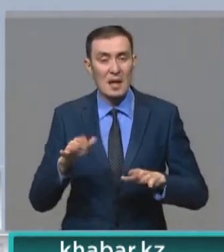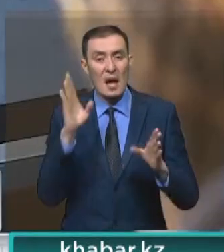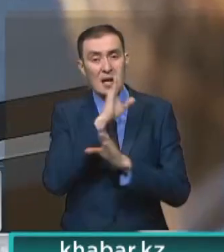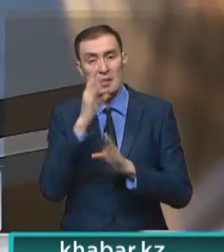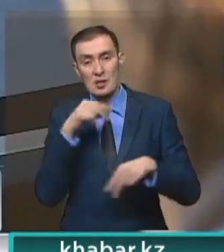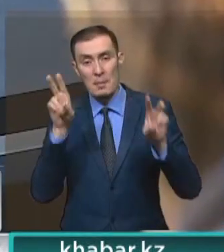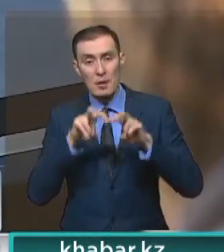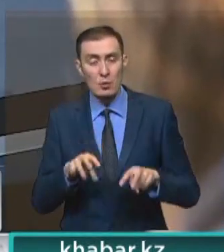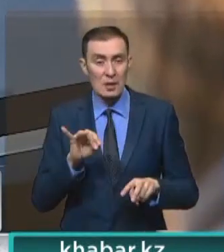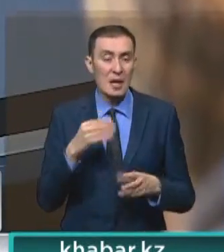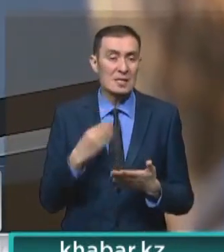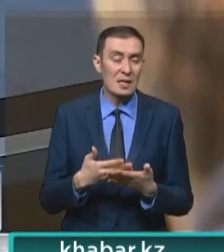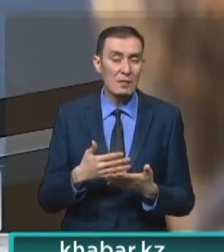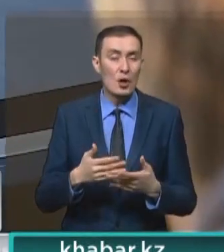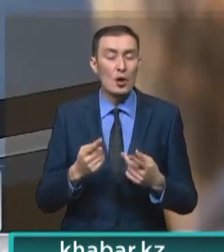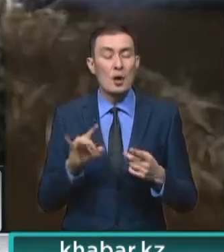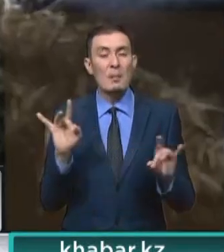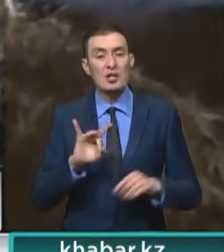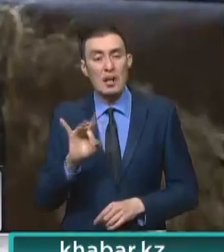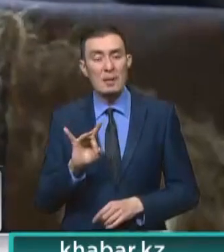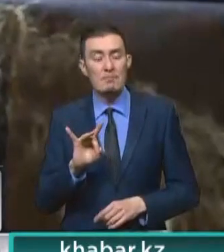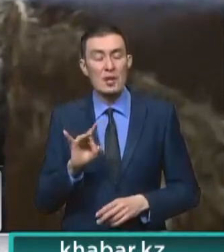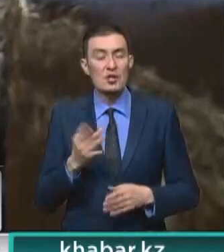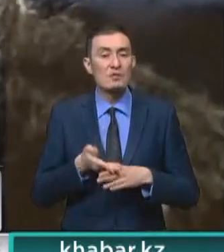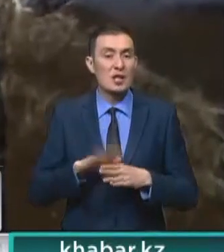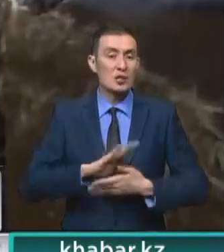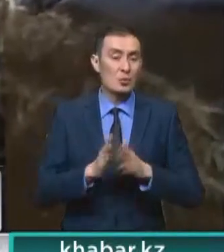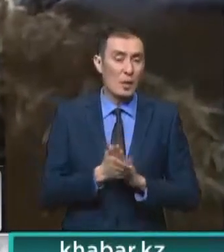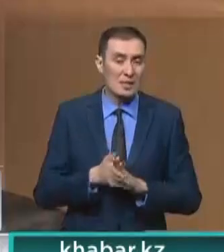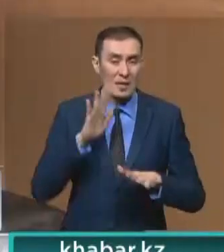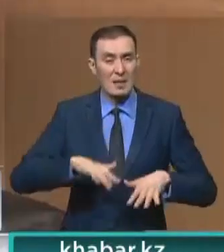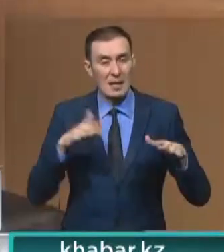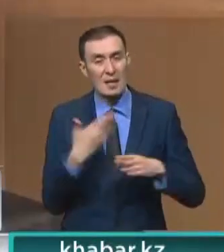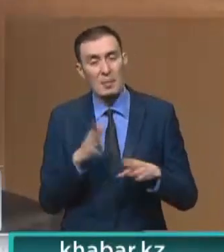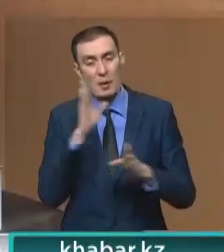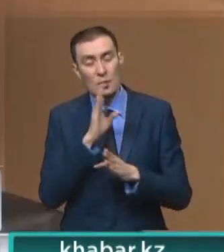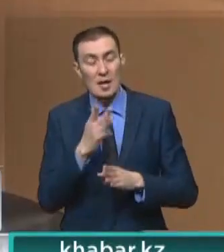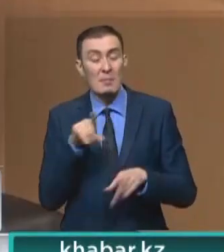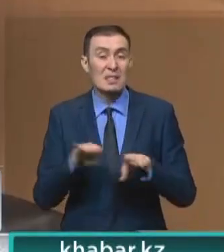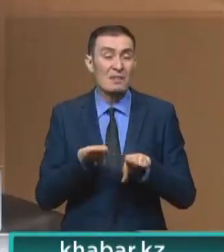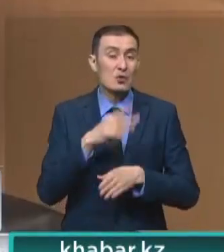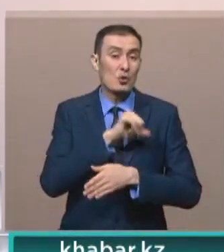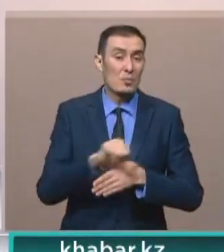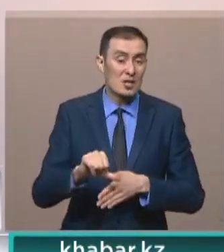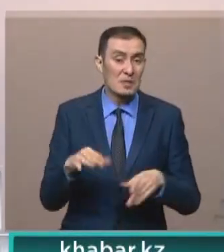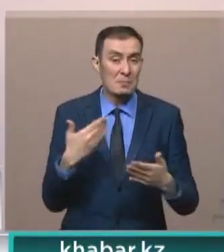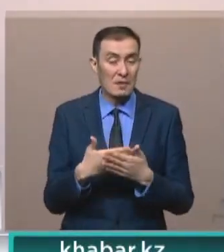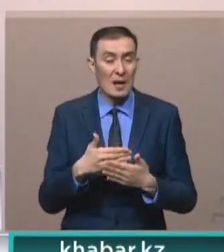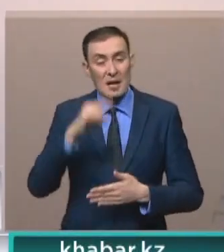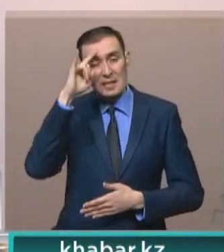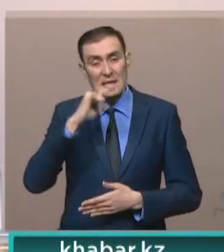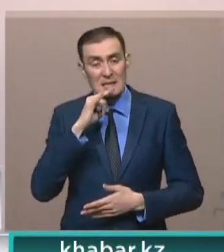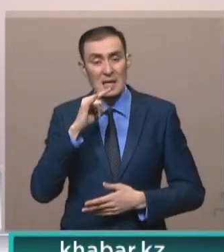экологические мониторинги и оценивать масштабы чрезвычайных ситуаций. Разработчики рассказывают, в сравнении с зарубежными аналогами, казахстанские